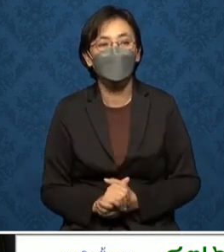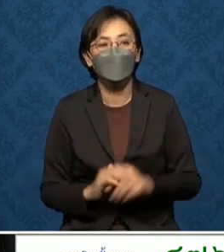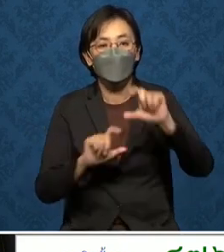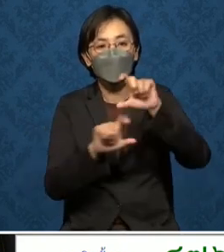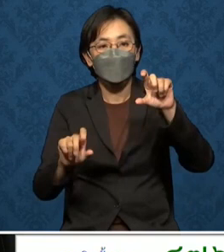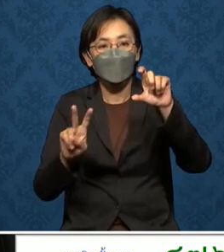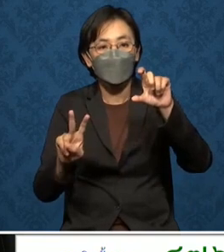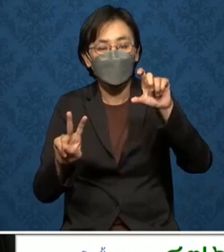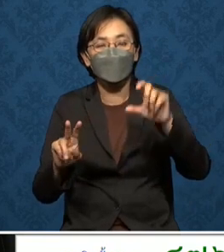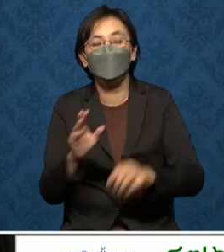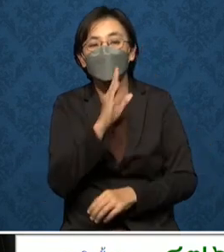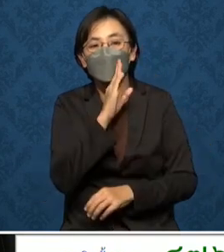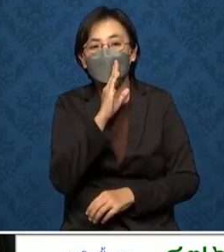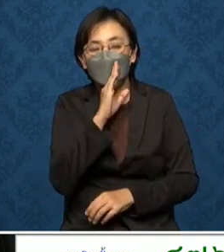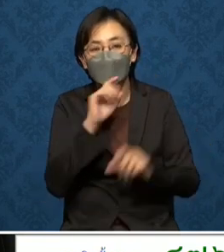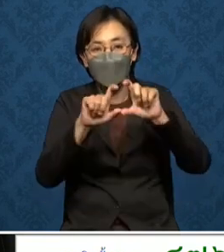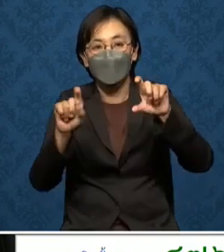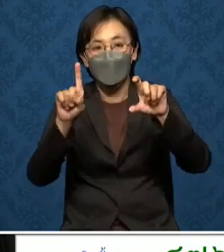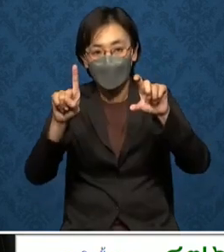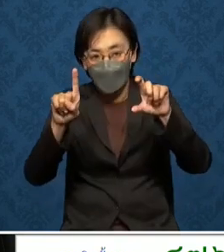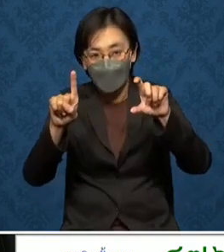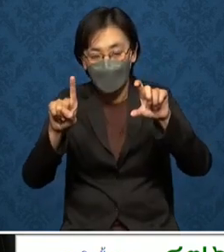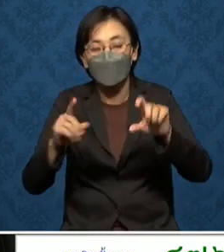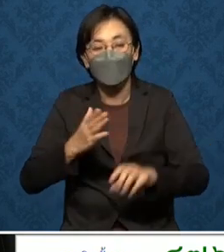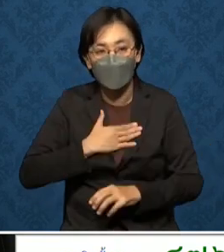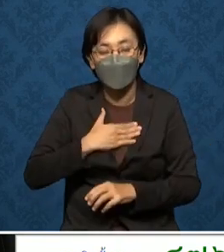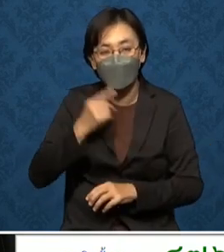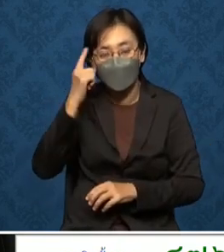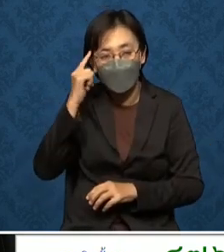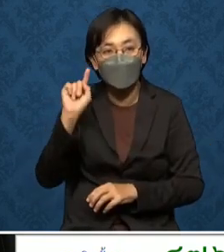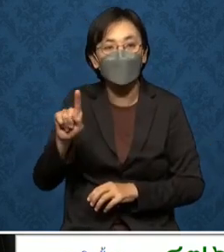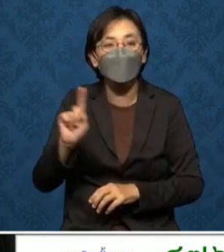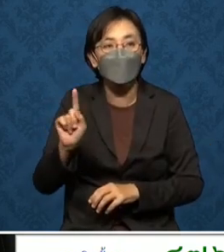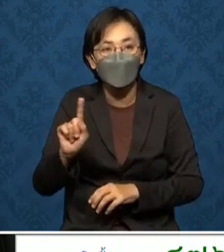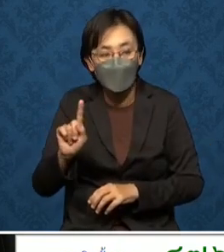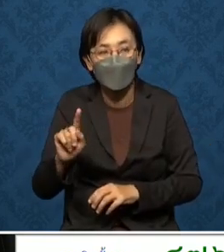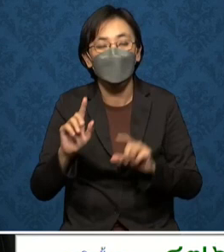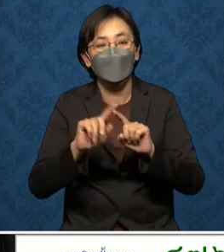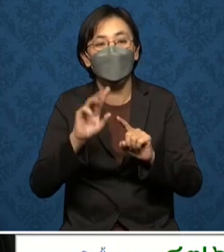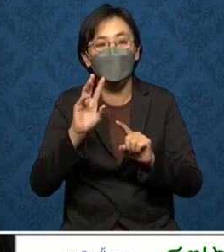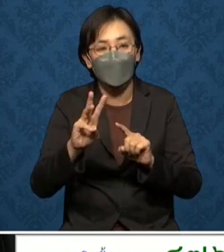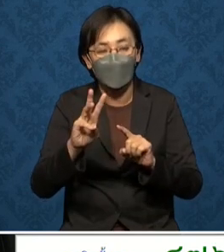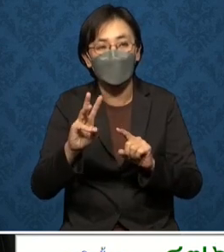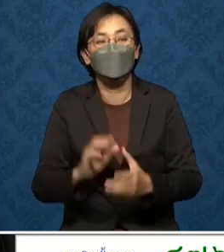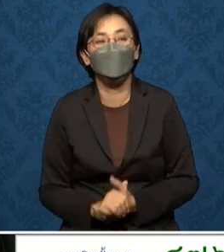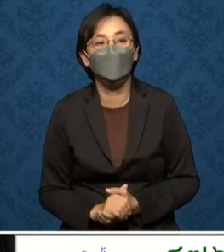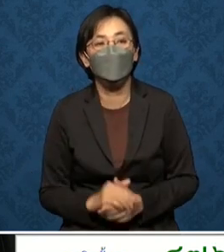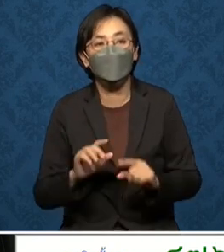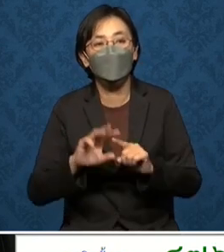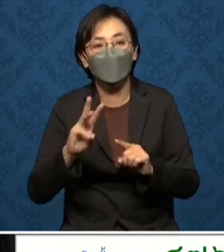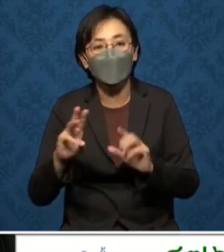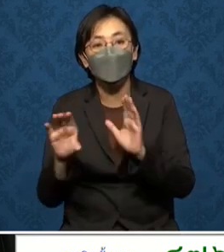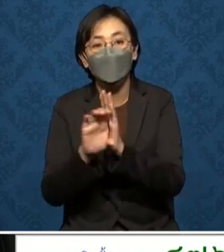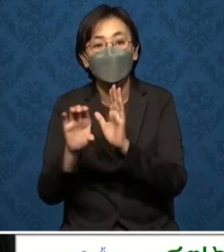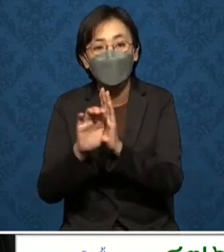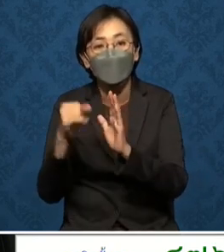ี่บอกวาการแ้งตาม 1 ใหเจของ ลกอศิ คำหนึ่ บบผิหยัดในส่วน 6ข้อยะเว้นการละเมื่อลิกอศิทฮทั้ง